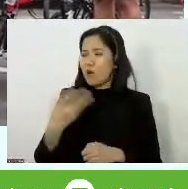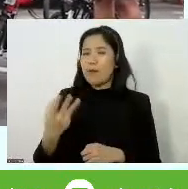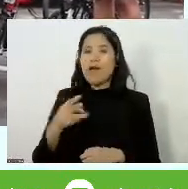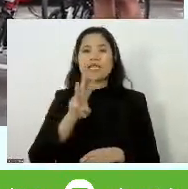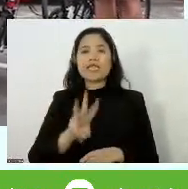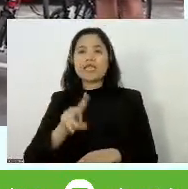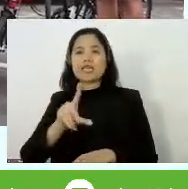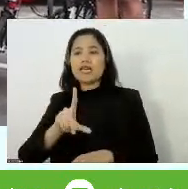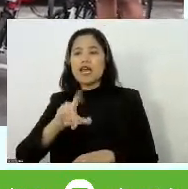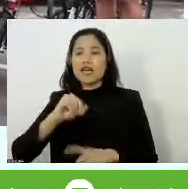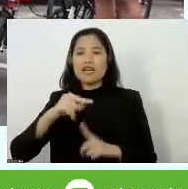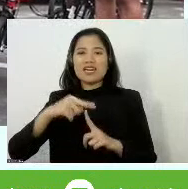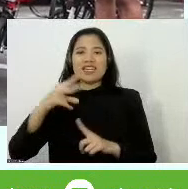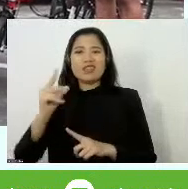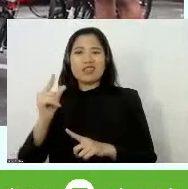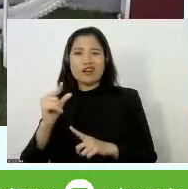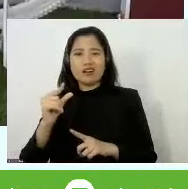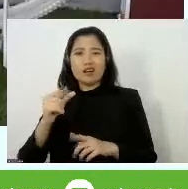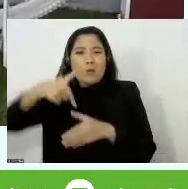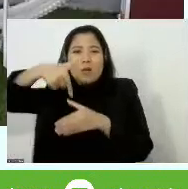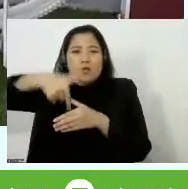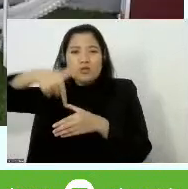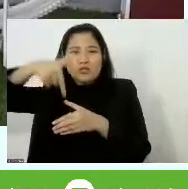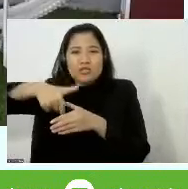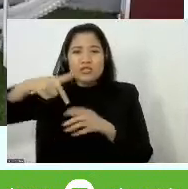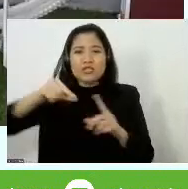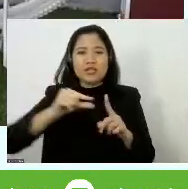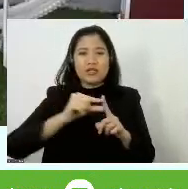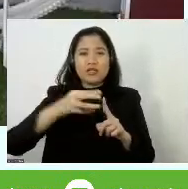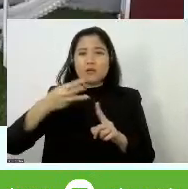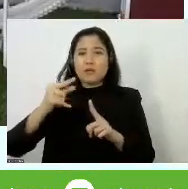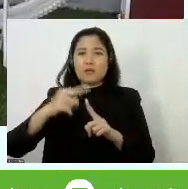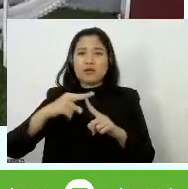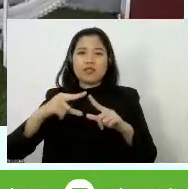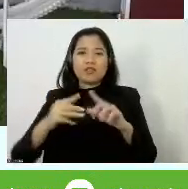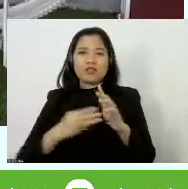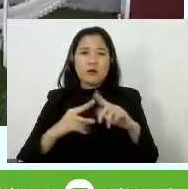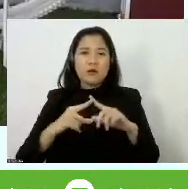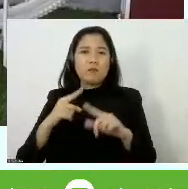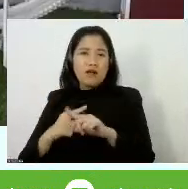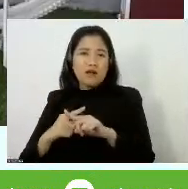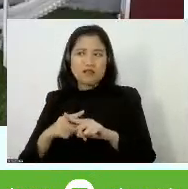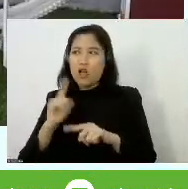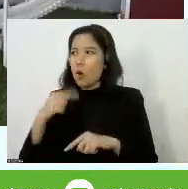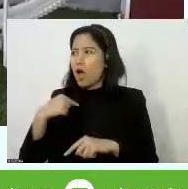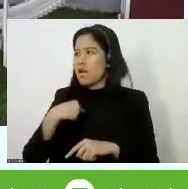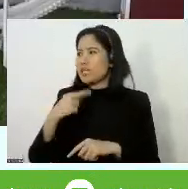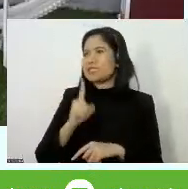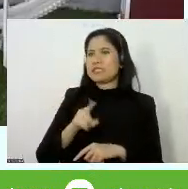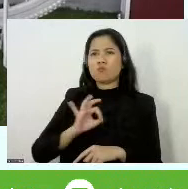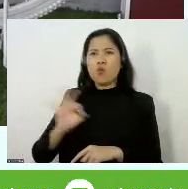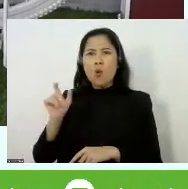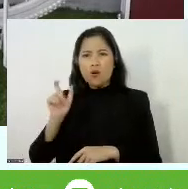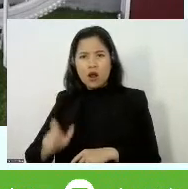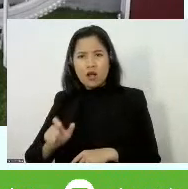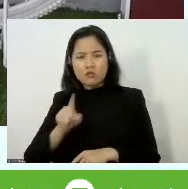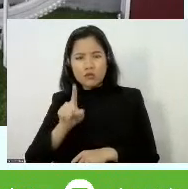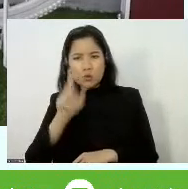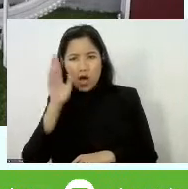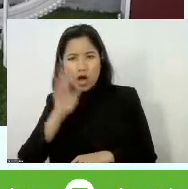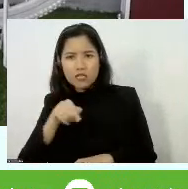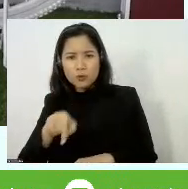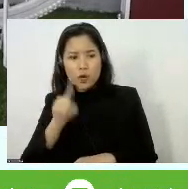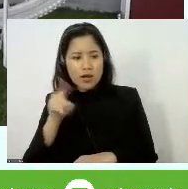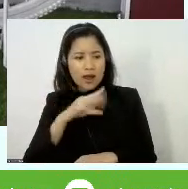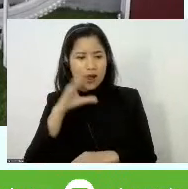Pertamax Nah kalau ada 1000 orang seperti saya maka tiga kali 1000 pada hari itu sudah ada penghematan